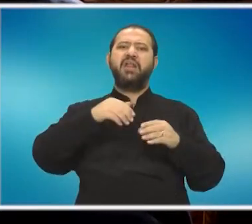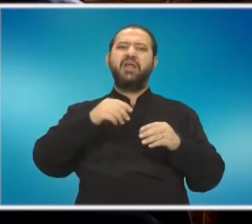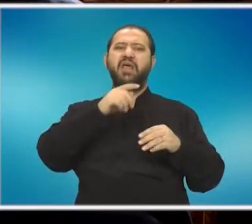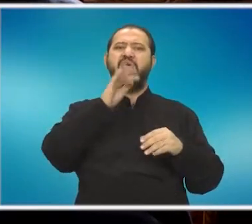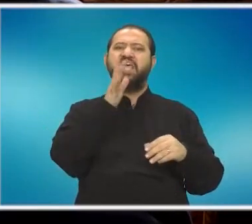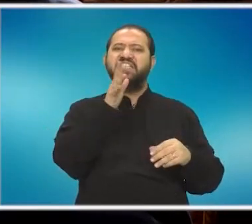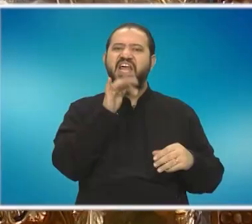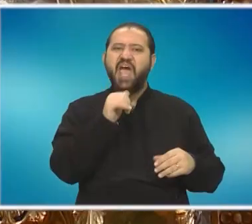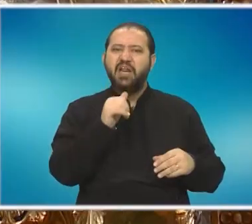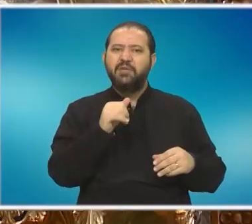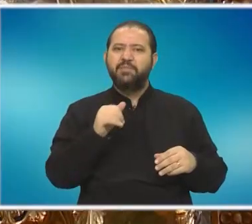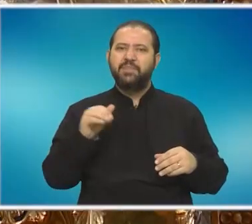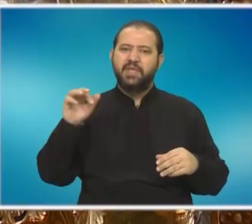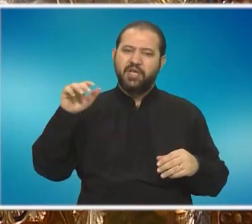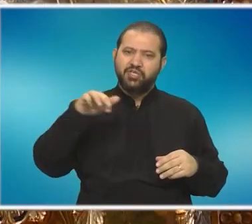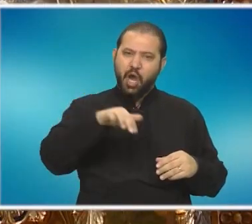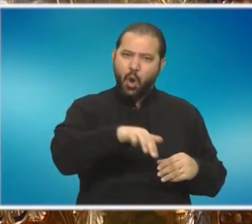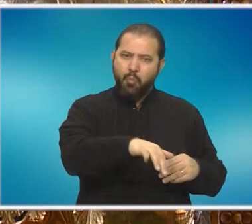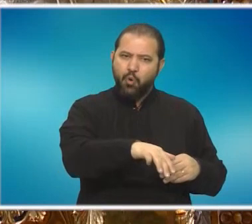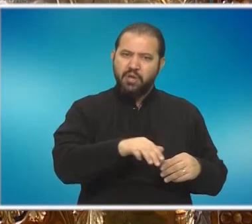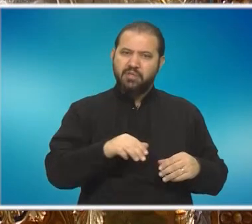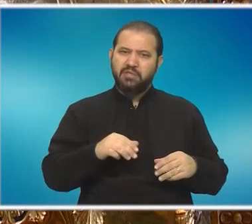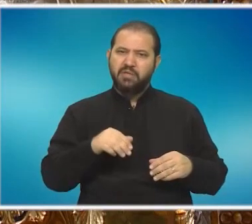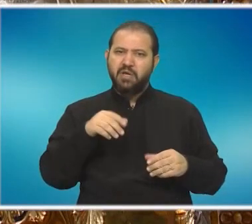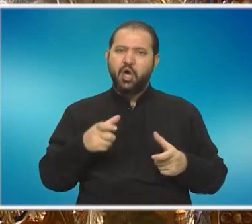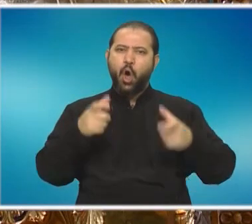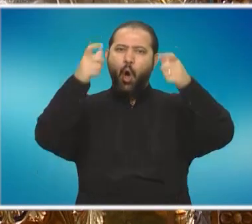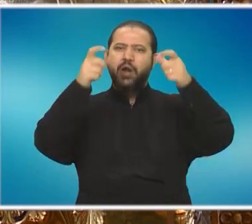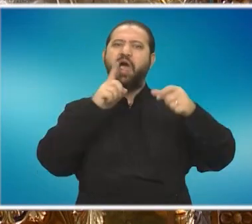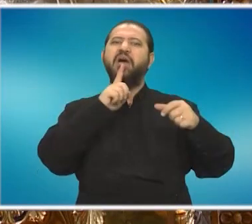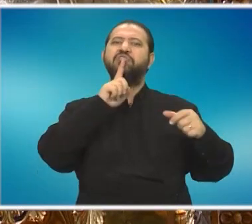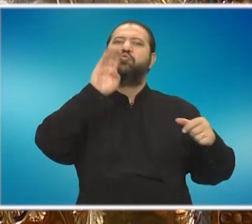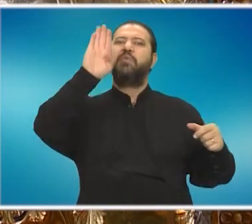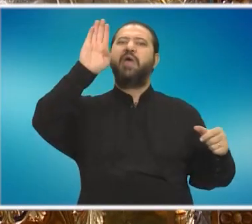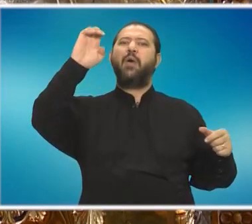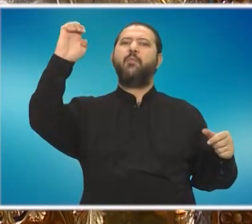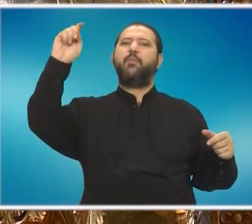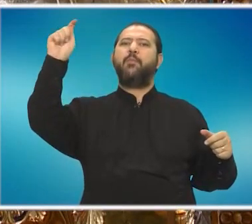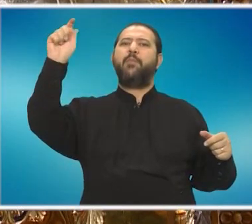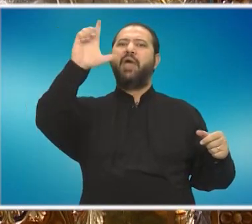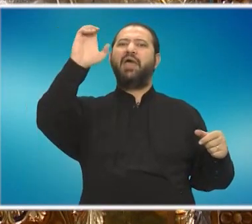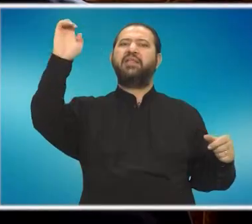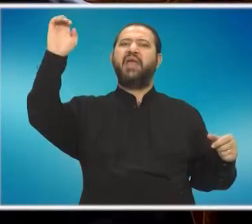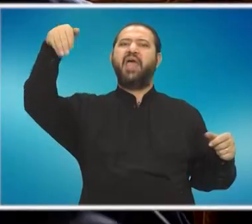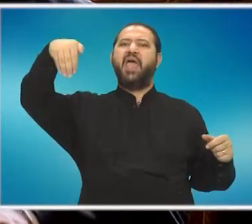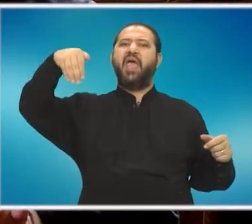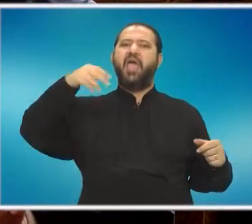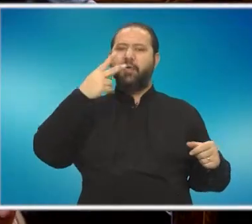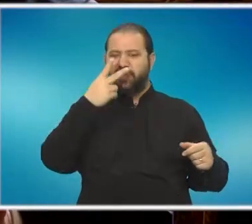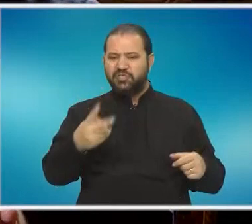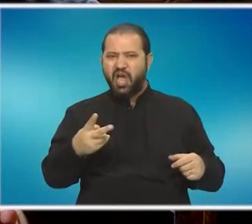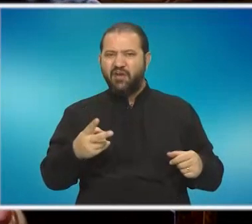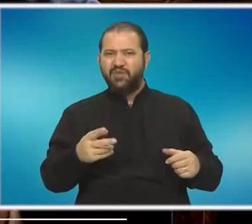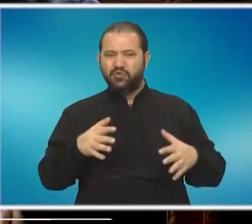în Țara Sfântă și am coborât la Betleem, ne-a deschis Părintele de acolo și am văzut în